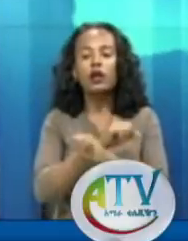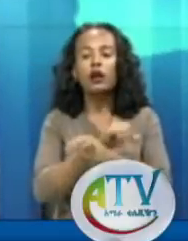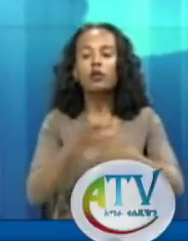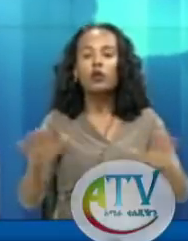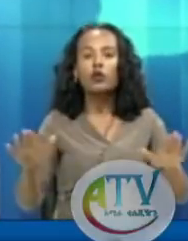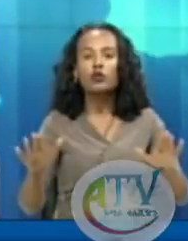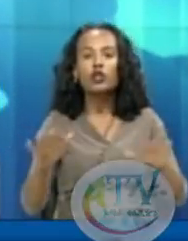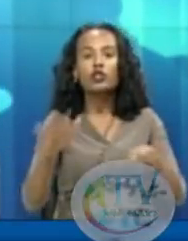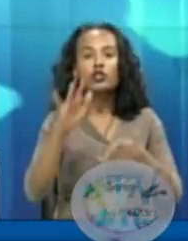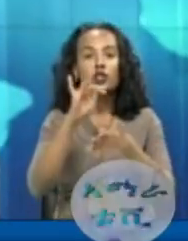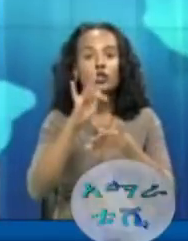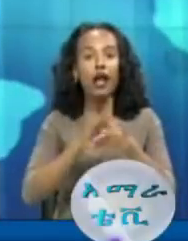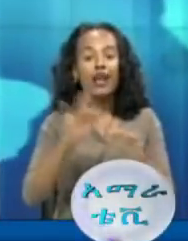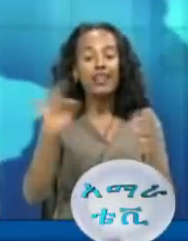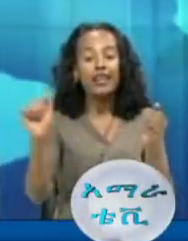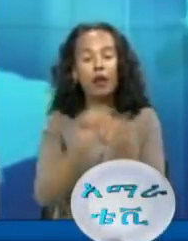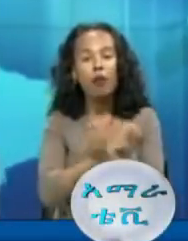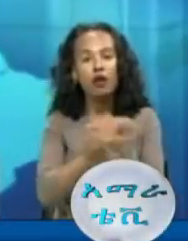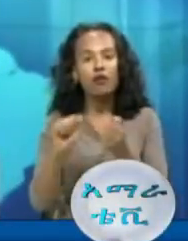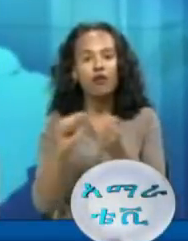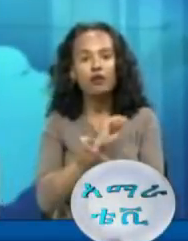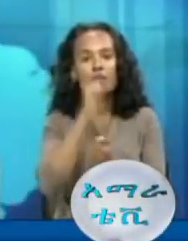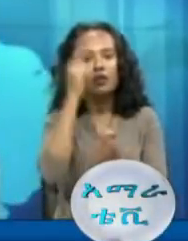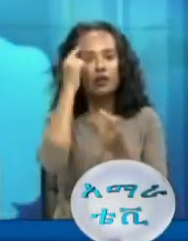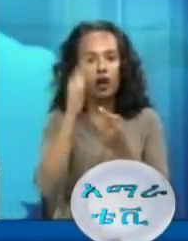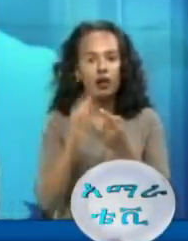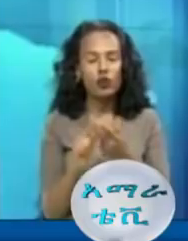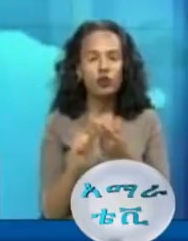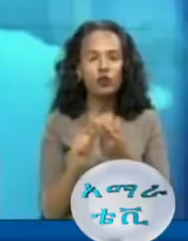ከሜዳዎቻችን ላይ ለማጥፋት ታቅዷል።